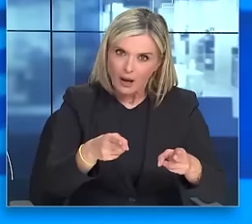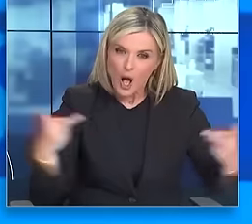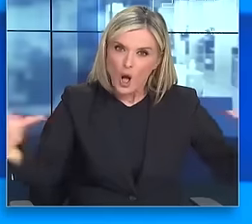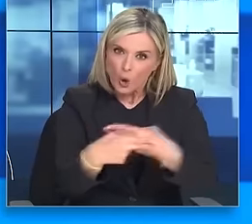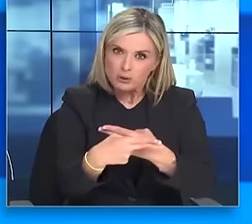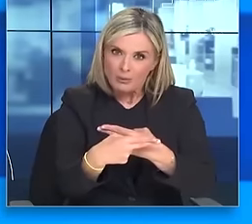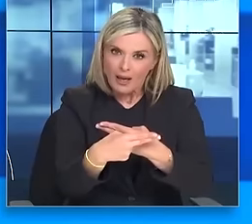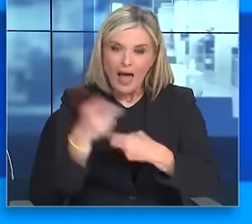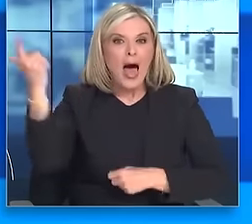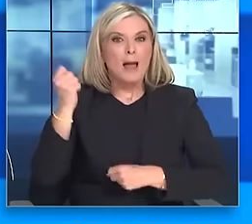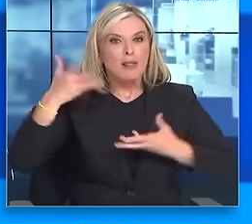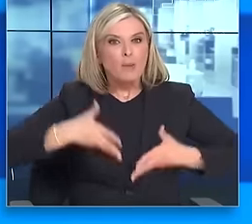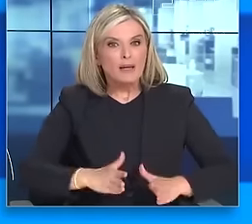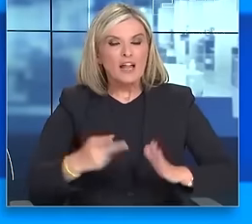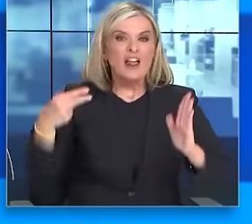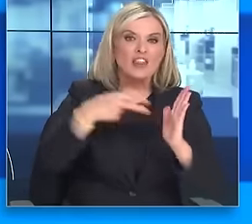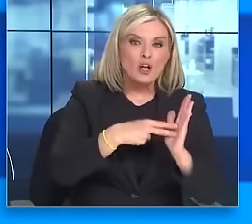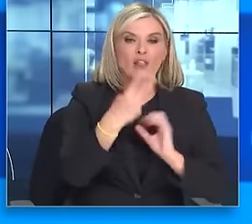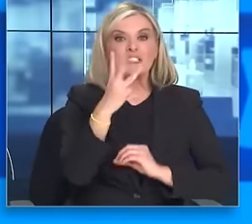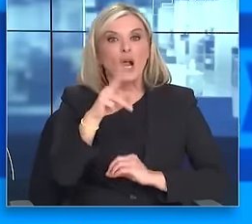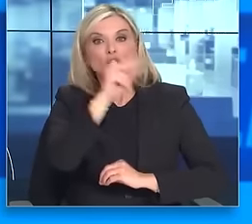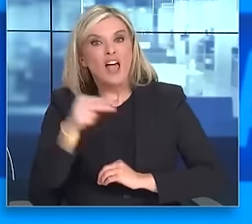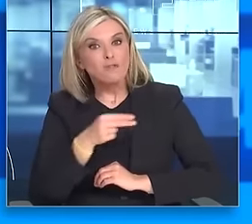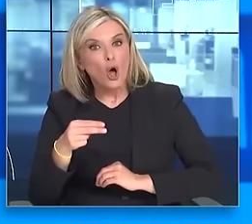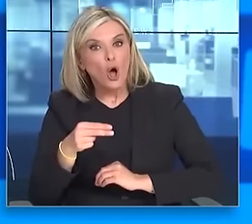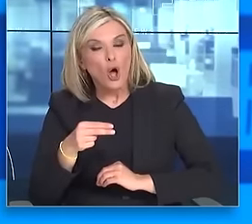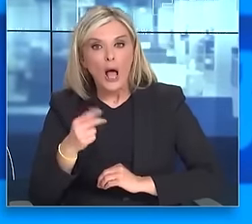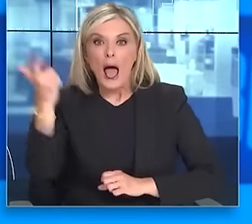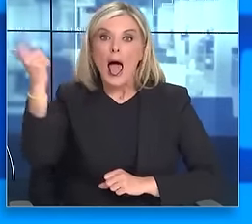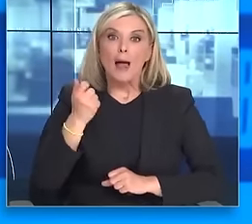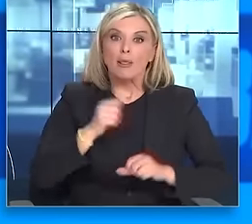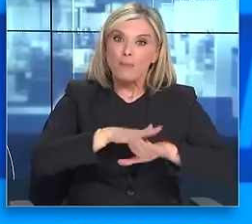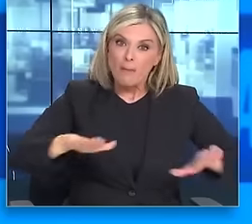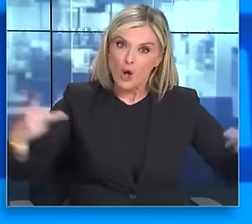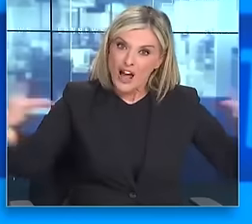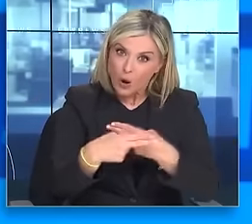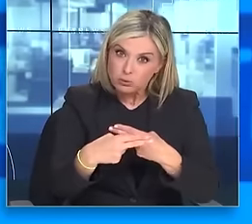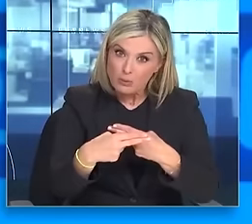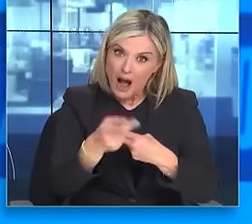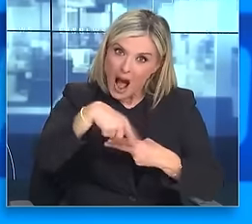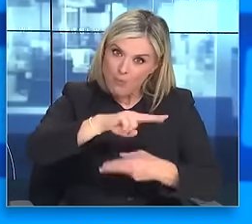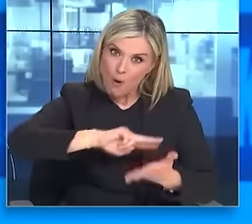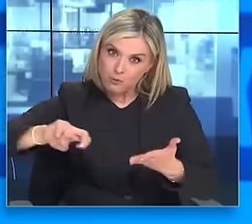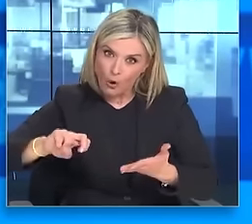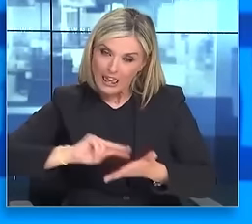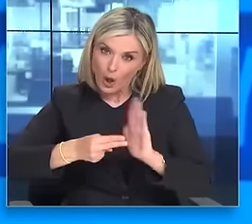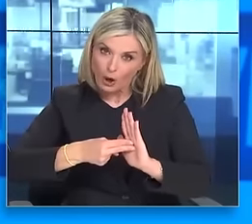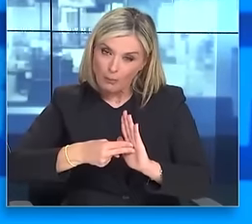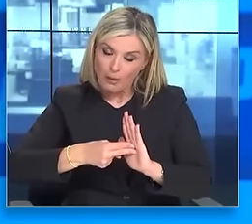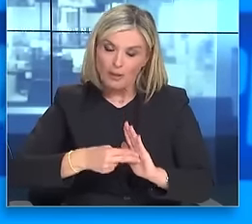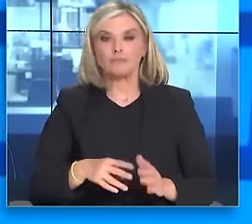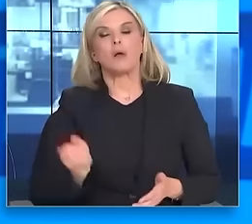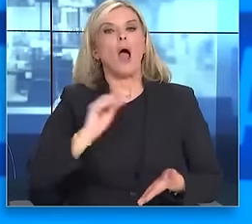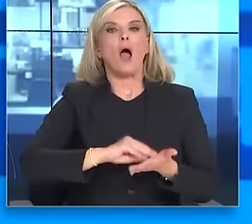πήγαμε 2.300 ευρώ, θυμίζω. Τα επιδόματα τέκνων, να τα κόψουμε. Τα επιδόματα τα οποία